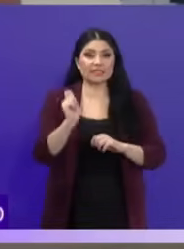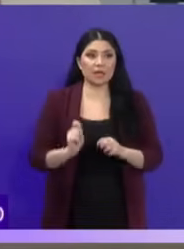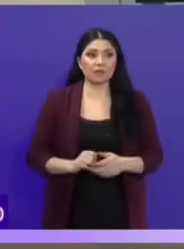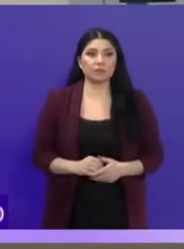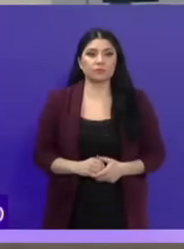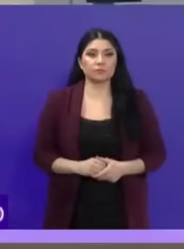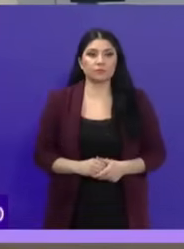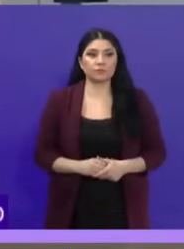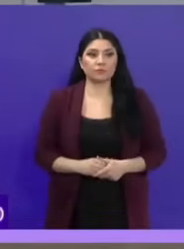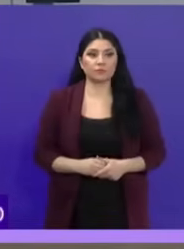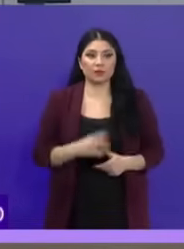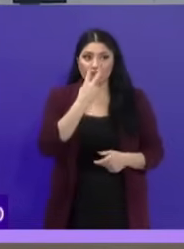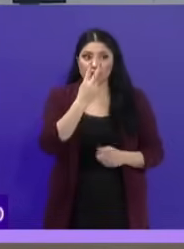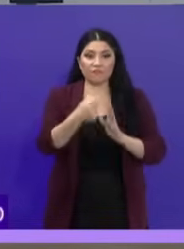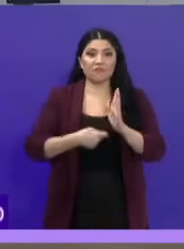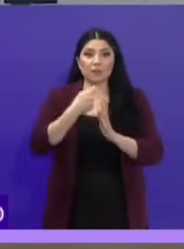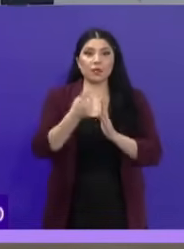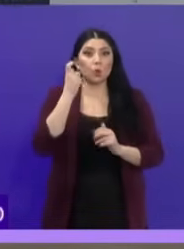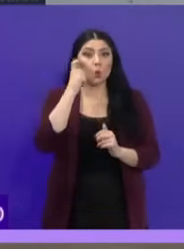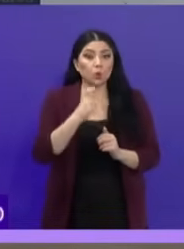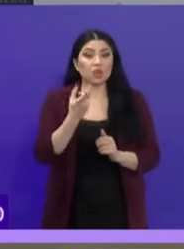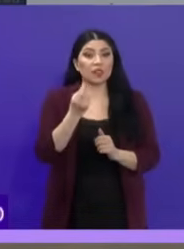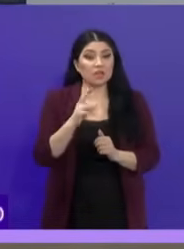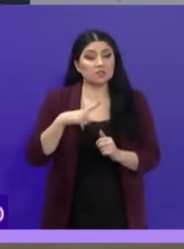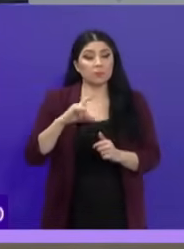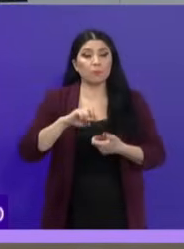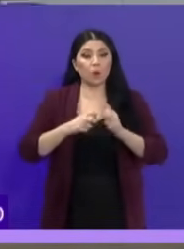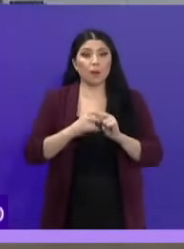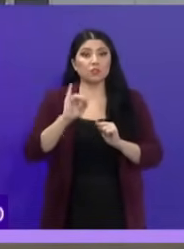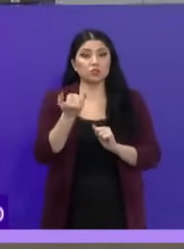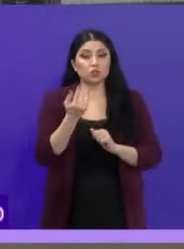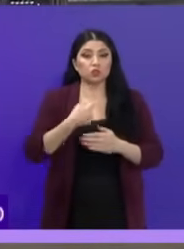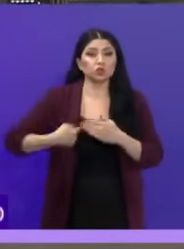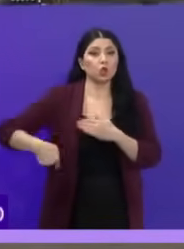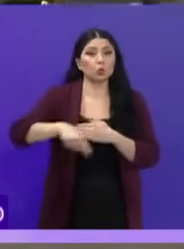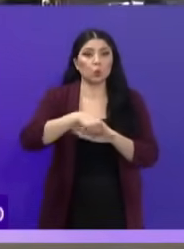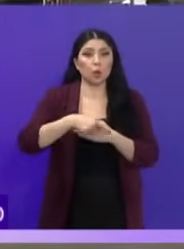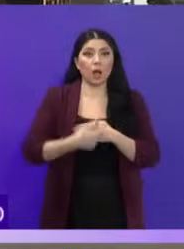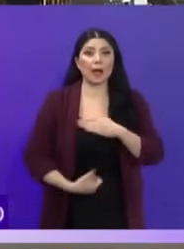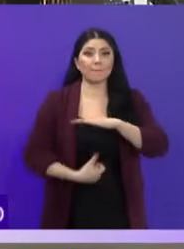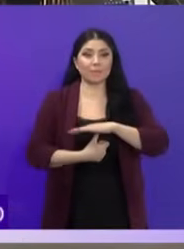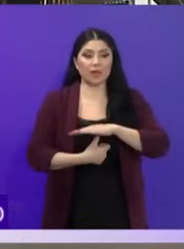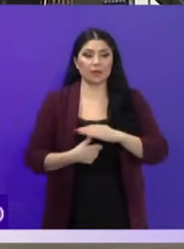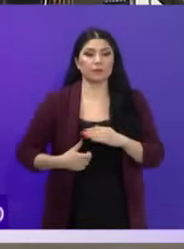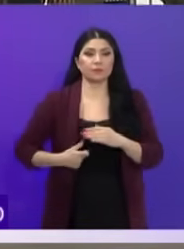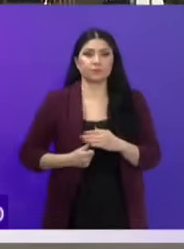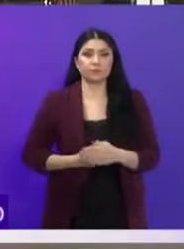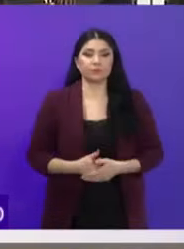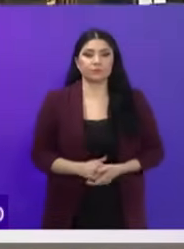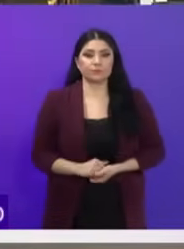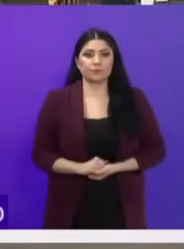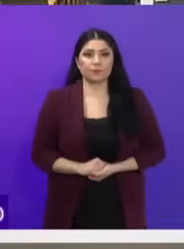țară. Noi vedem acum imagini din Cluj, dar sunt probleme și pe centura care